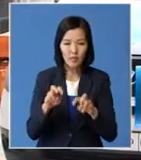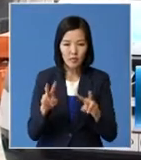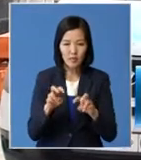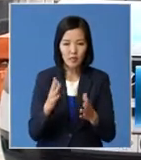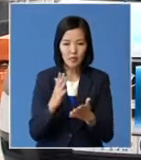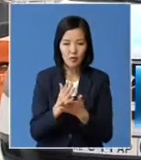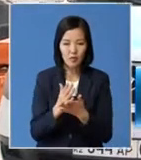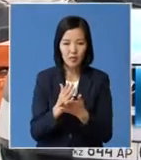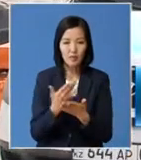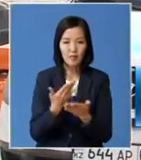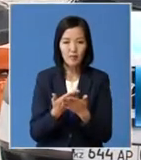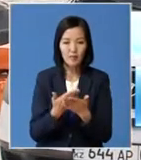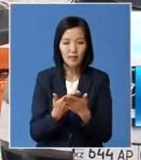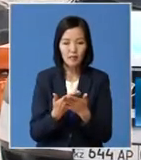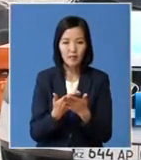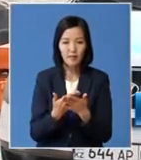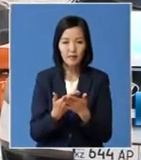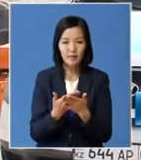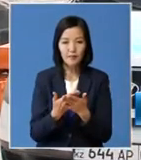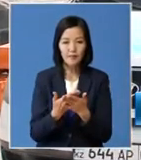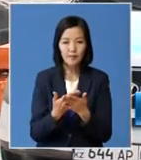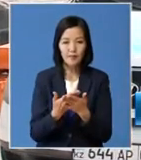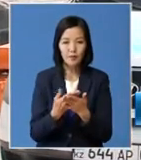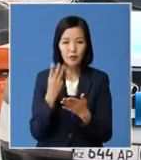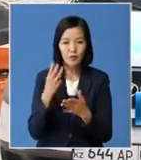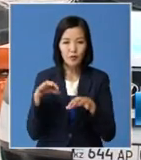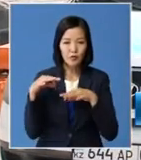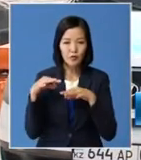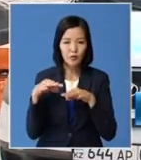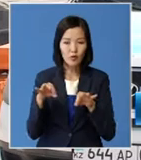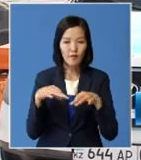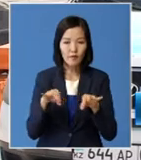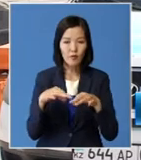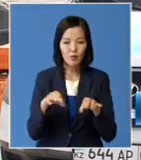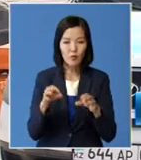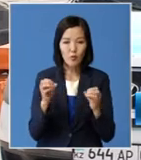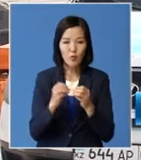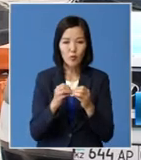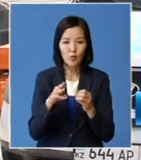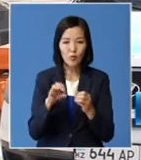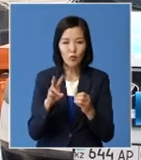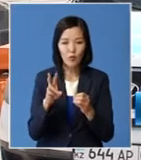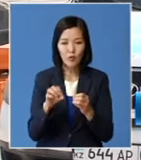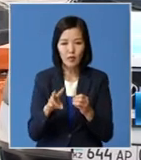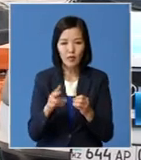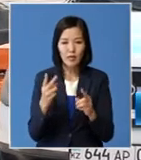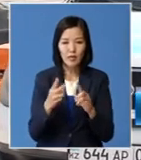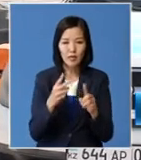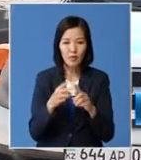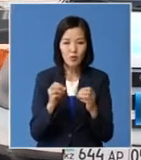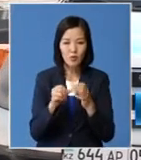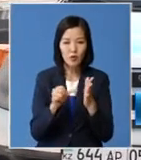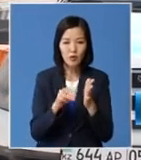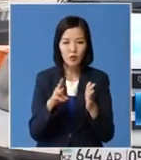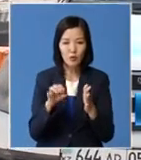жаңағы мысалға алсақ, үш өстік автокөлікті алсақ, бірінші өсіне жаңағы 10 тоннадан аспау керек, екінші салмақ өсі 16 тоннадан